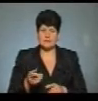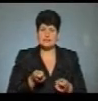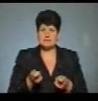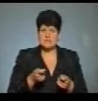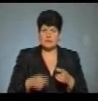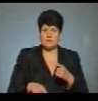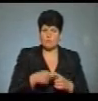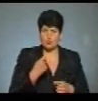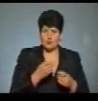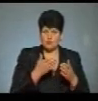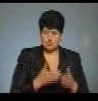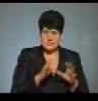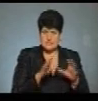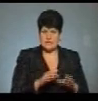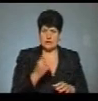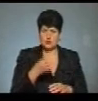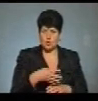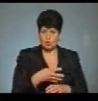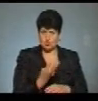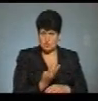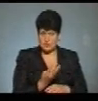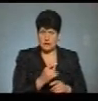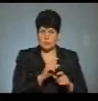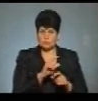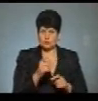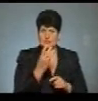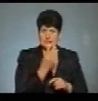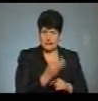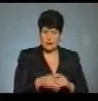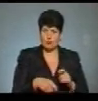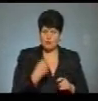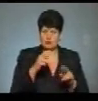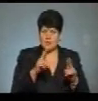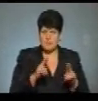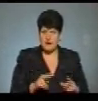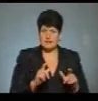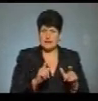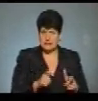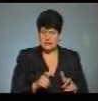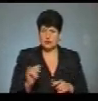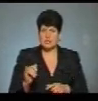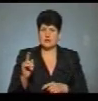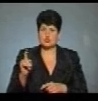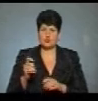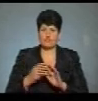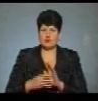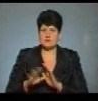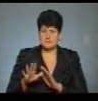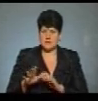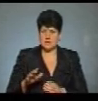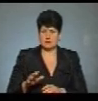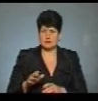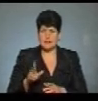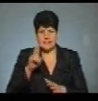адміністративні правопорушення за статтею 44, пункт 3, порушення правил карантину та статтею 185 «Злісна